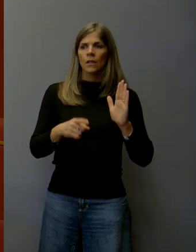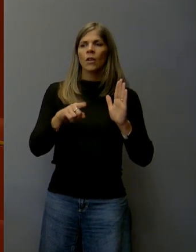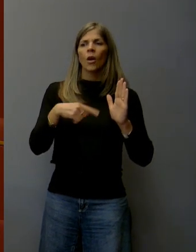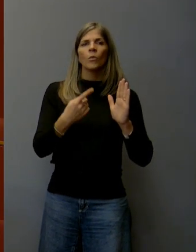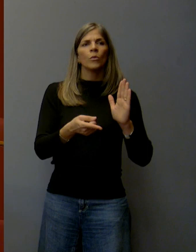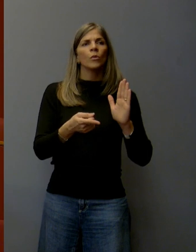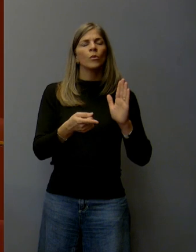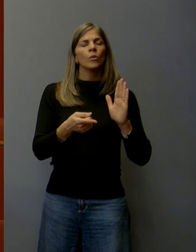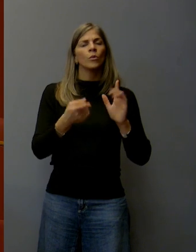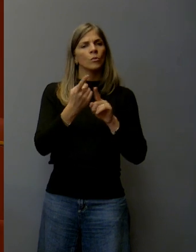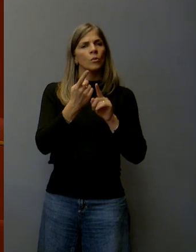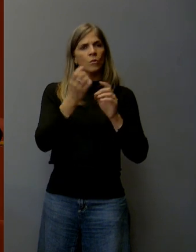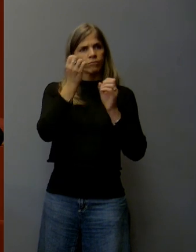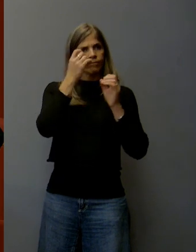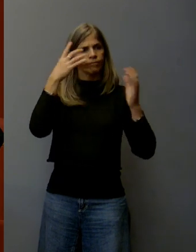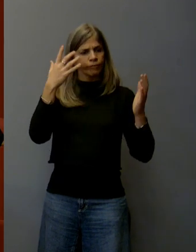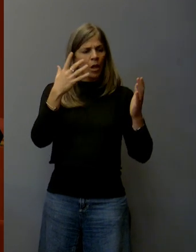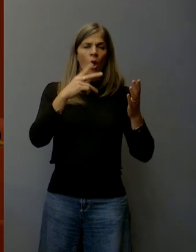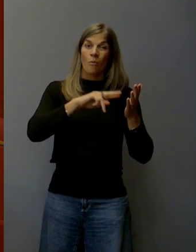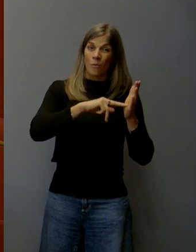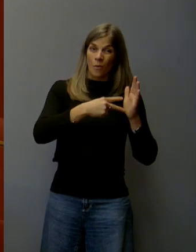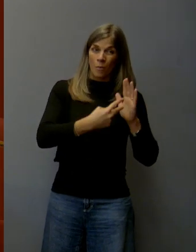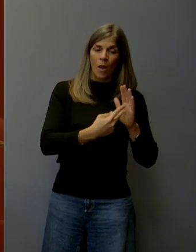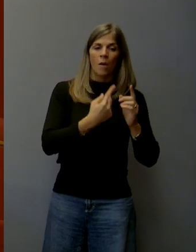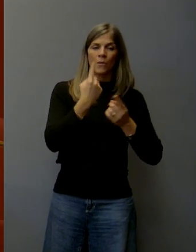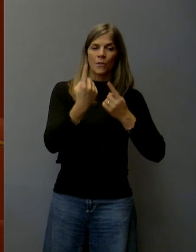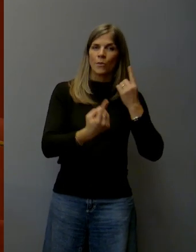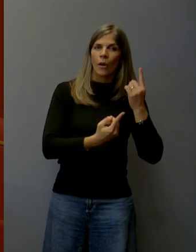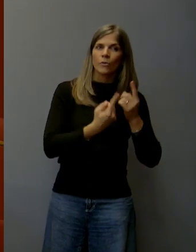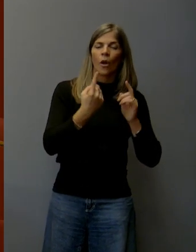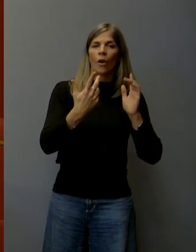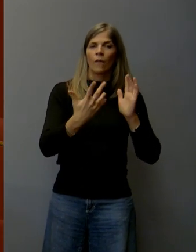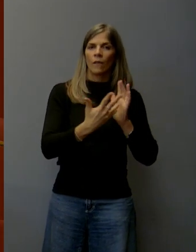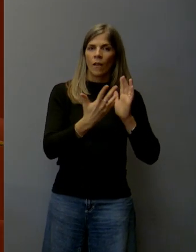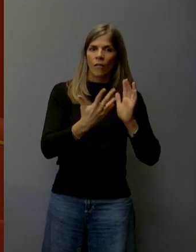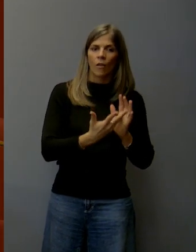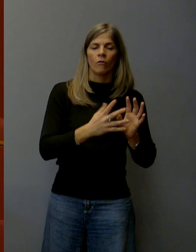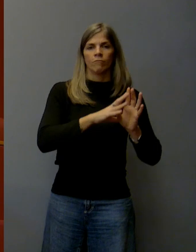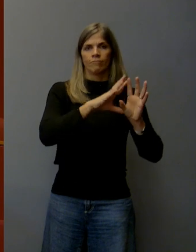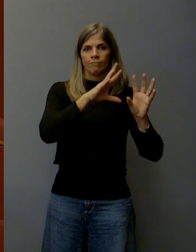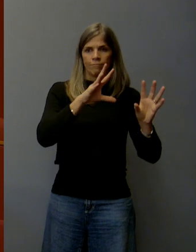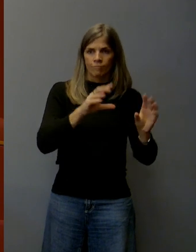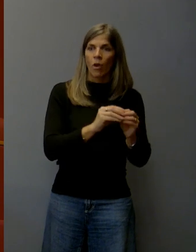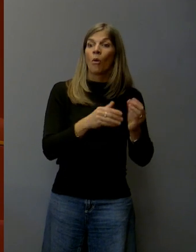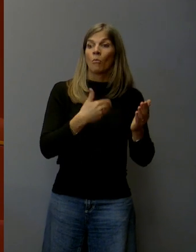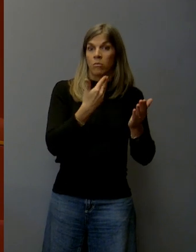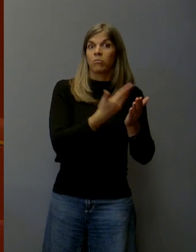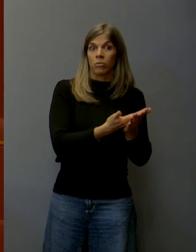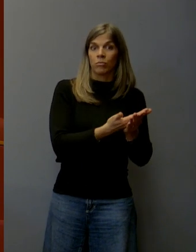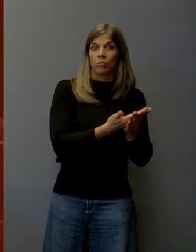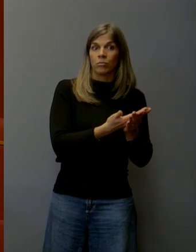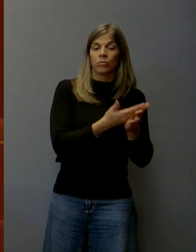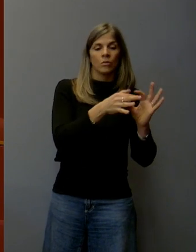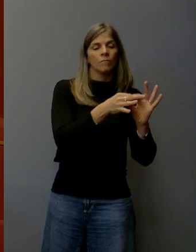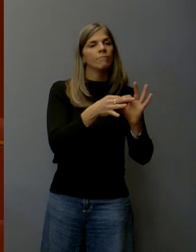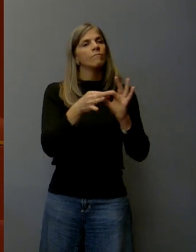di immaginare come risolvere o come addirittura affrontare e a volte anche sfruttare in